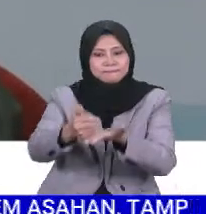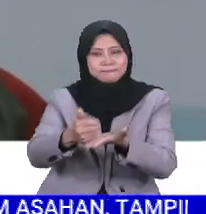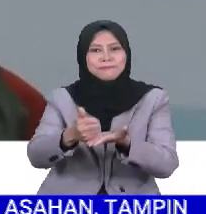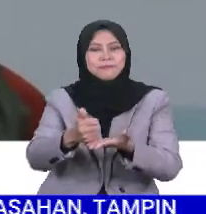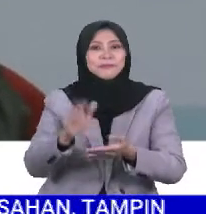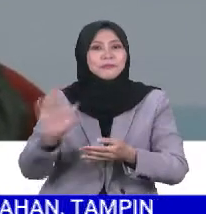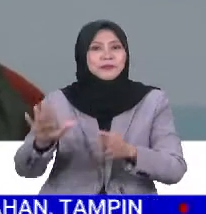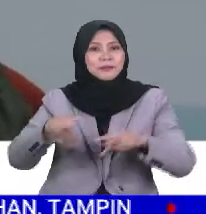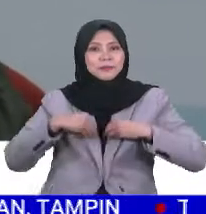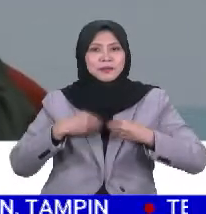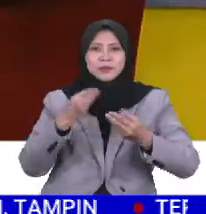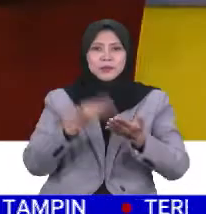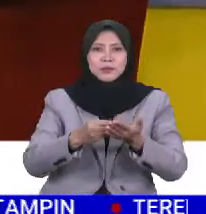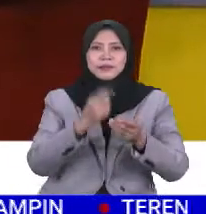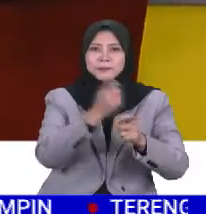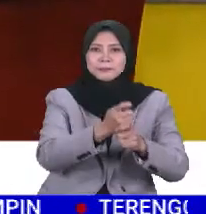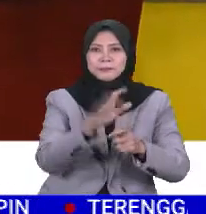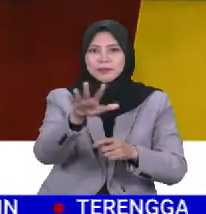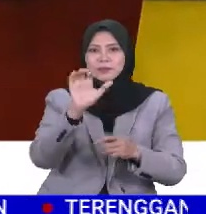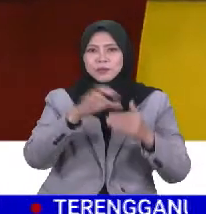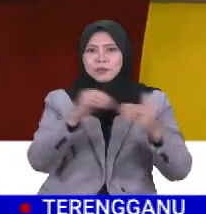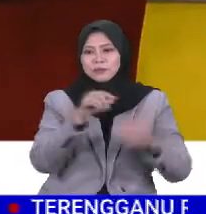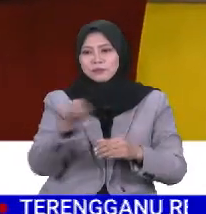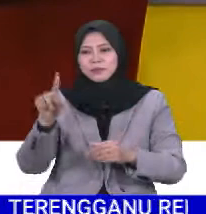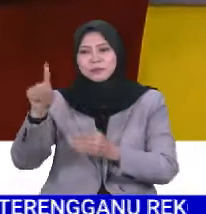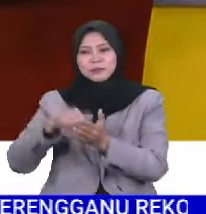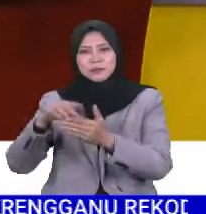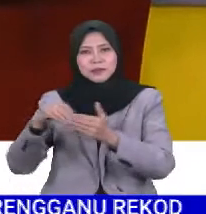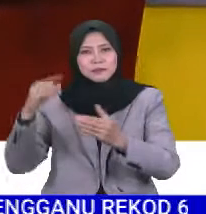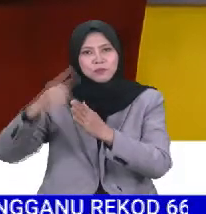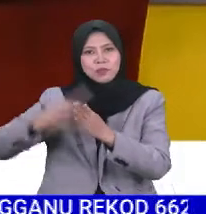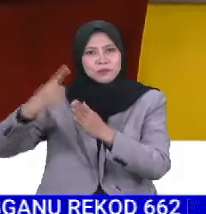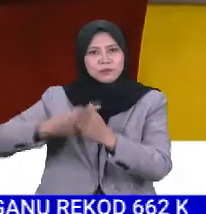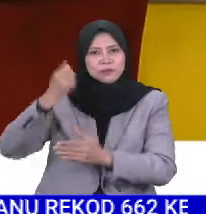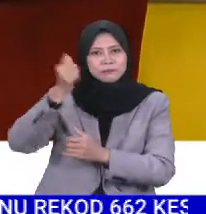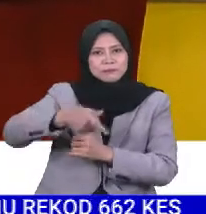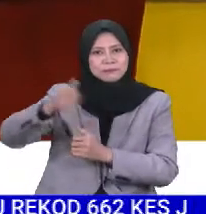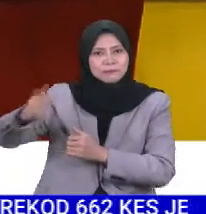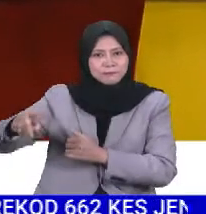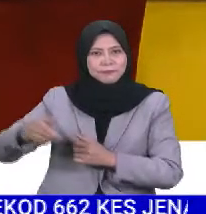Mereka menerima bantuan tetap antara 500 ringgit ke 1000 Ringgit setiap bulan